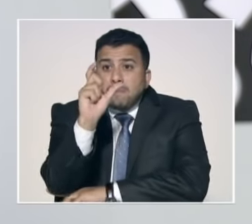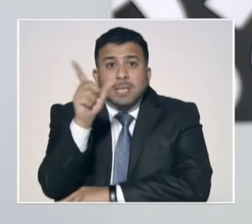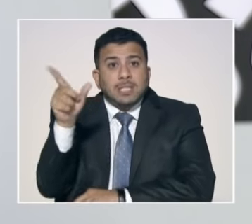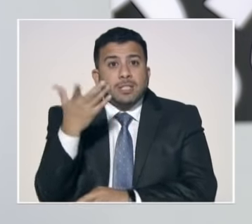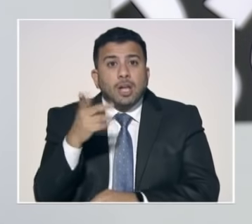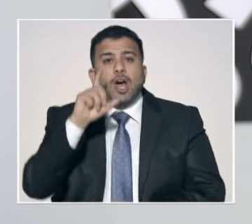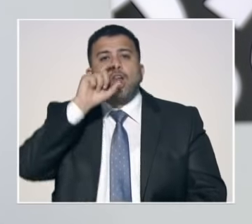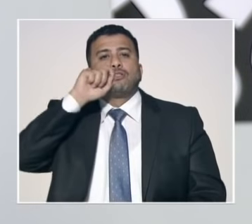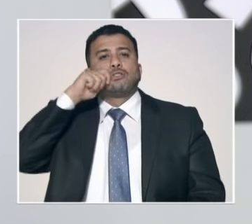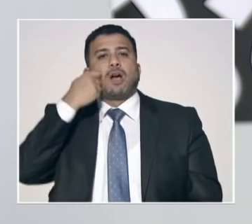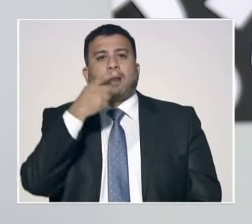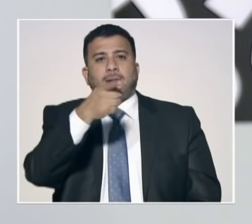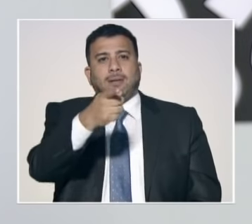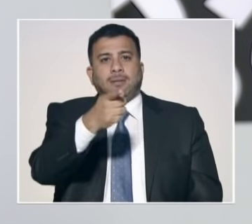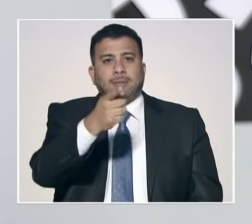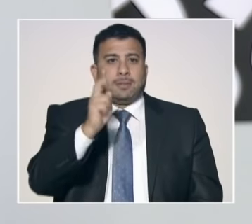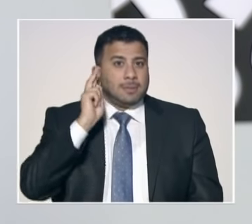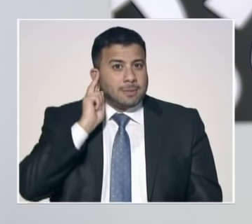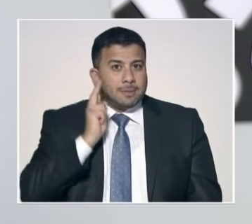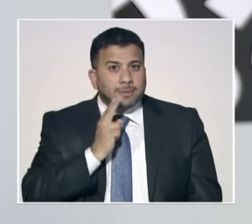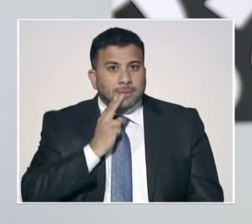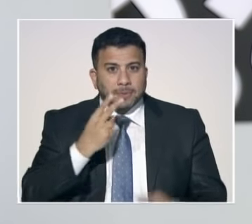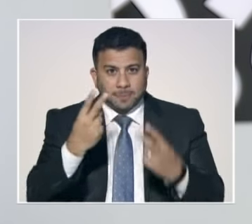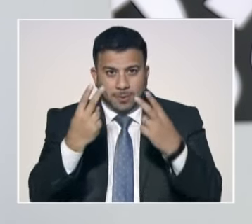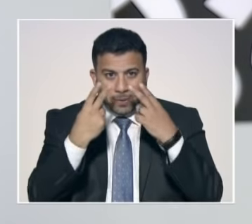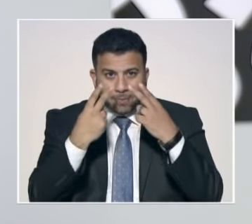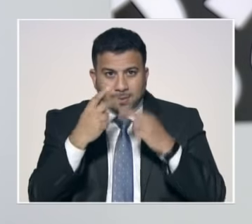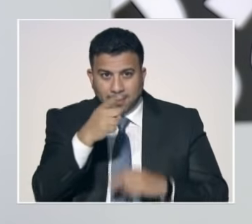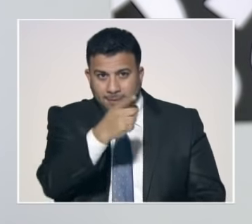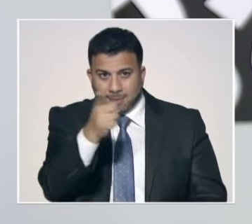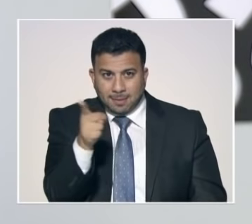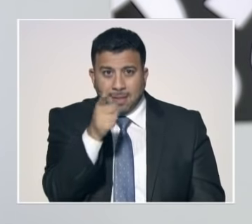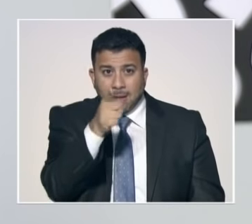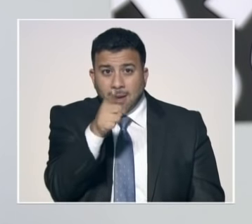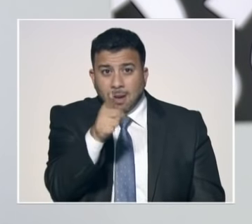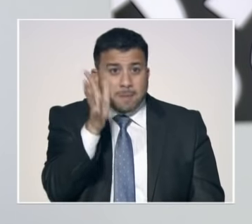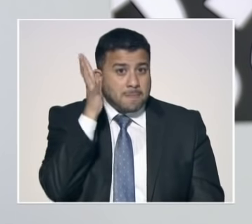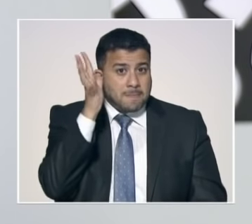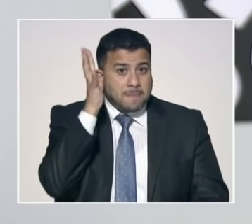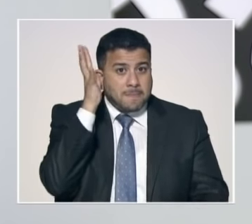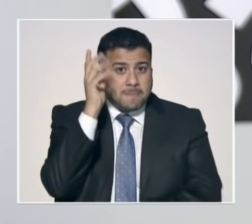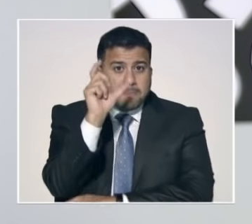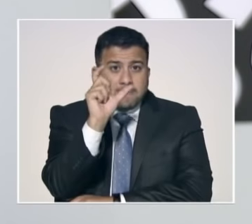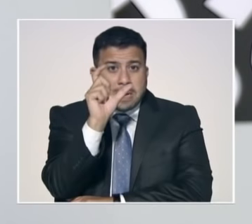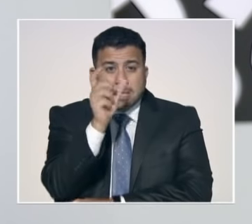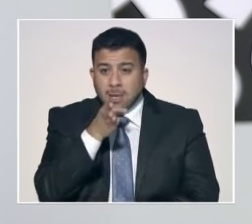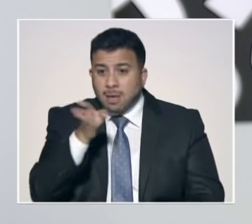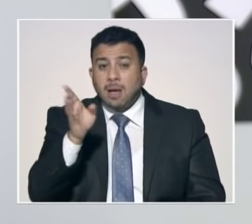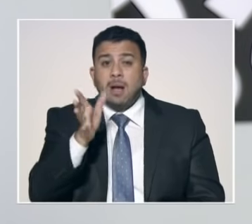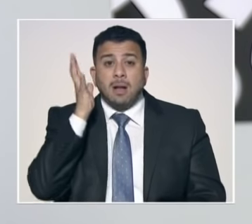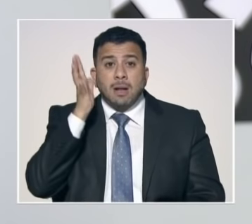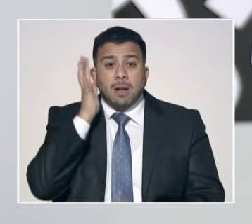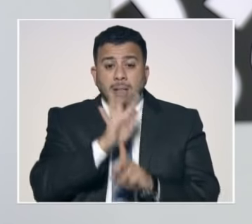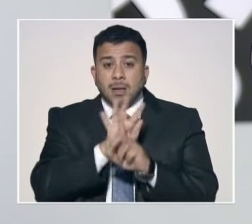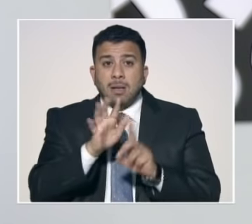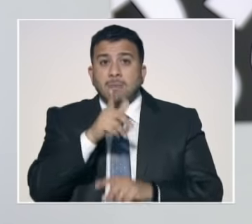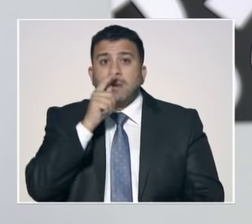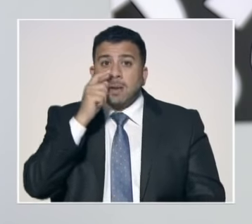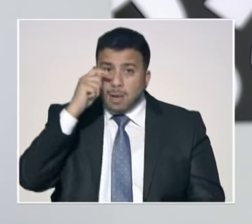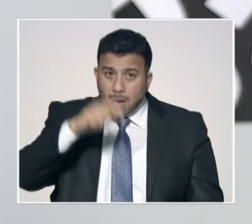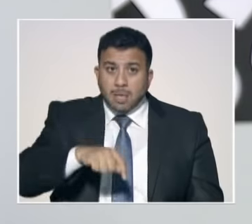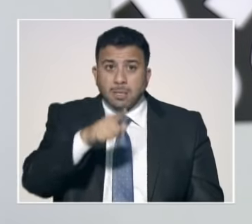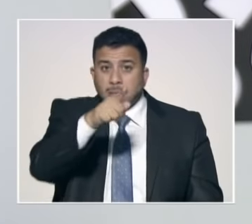للرجال، ولذلك المرأة الله عز وجل رخص لها بترك الجماعة، أما الرجل فيجب عليه